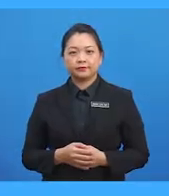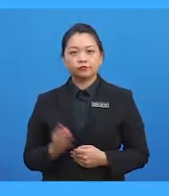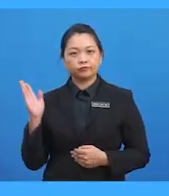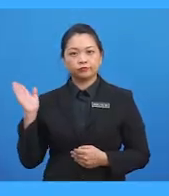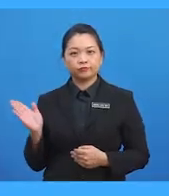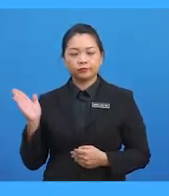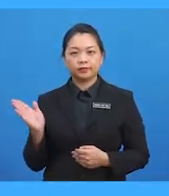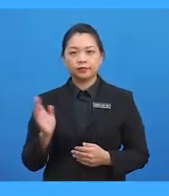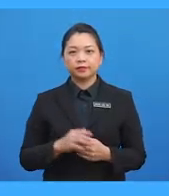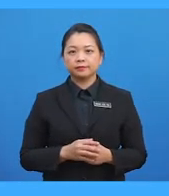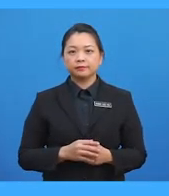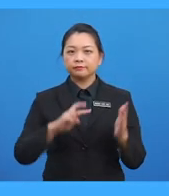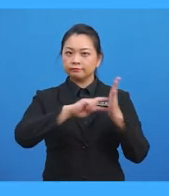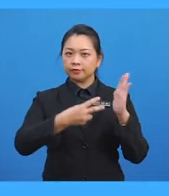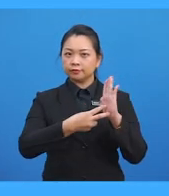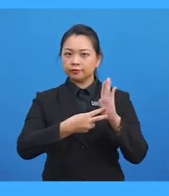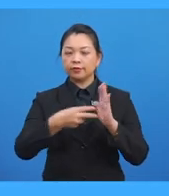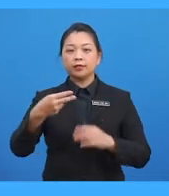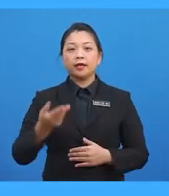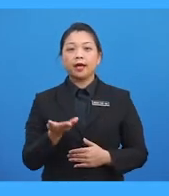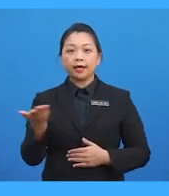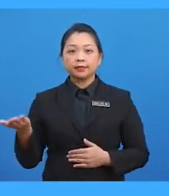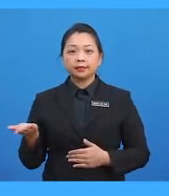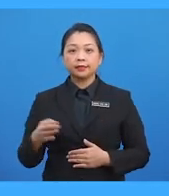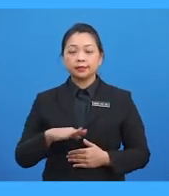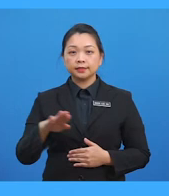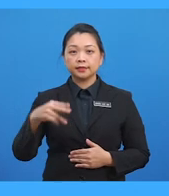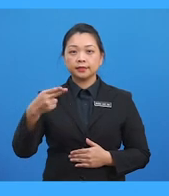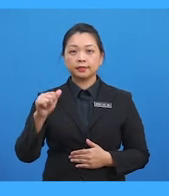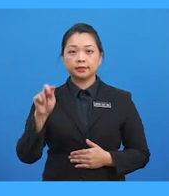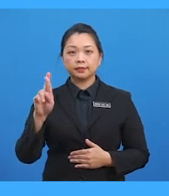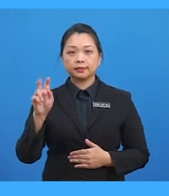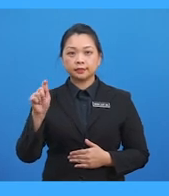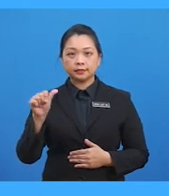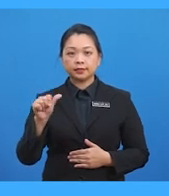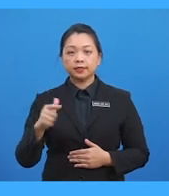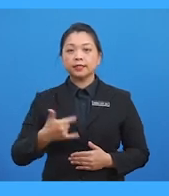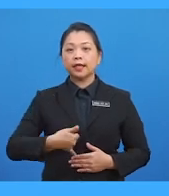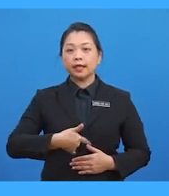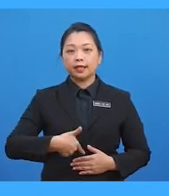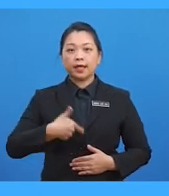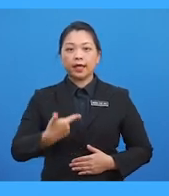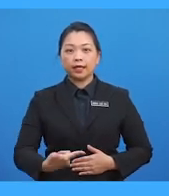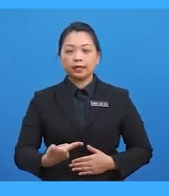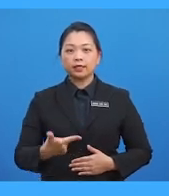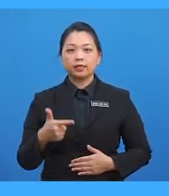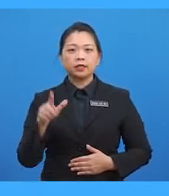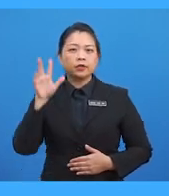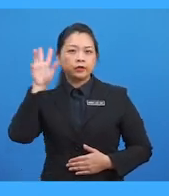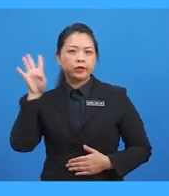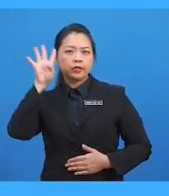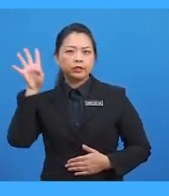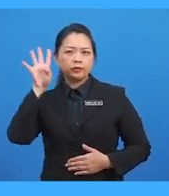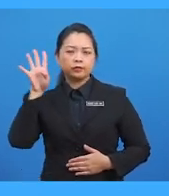definisi harta intelek ialah harta yang lahir daripada kreativiti minda manusia seperti karya sastra dan